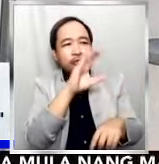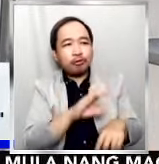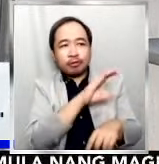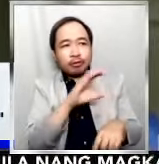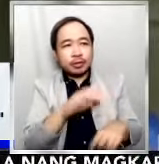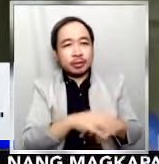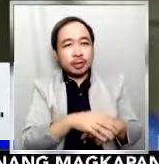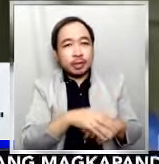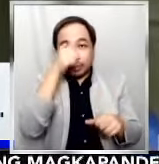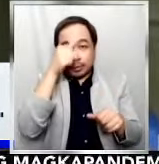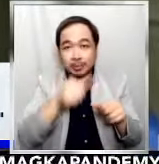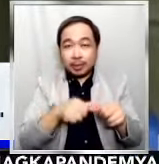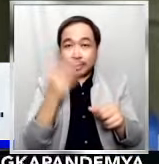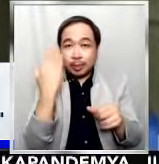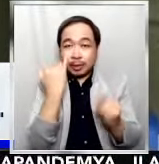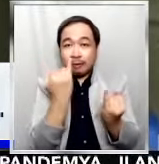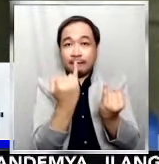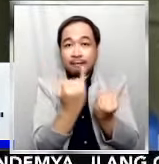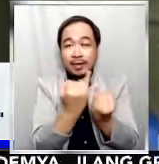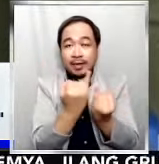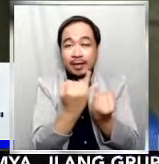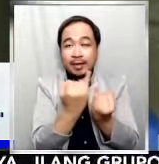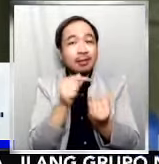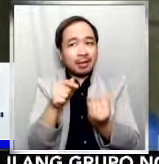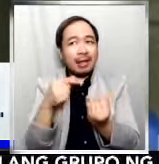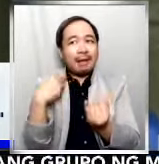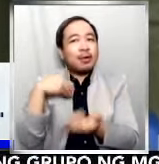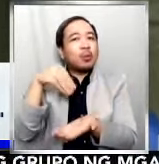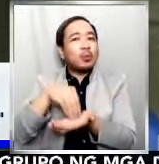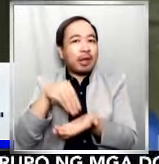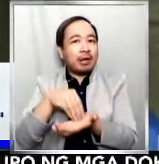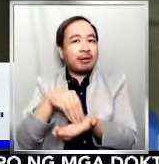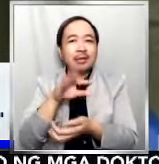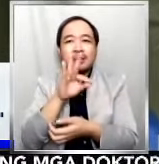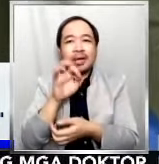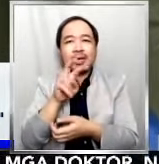Cross noon. He threatened that he will stop the testing.